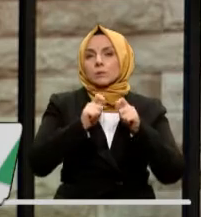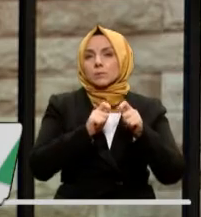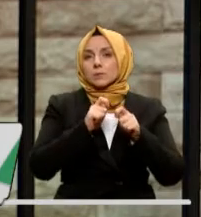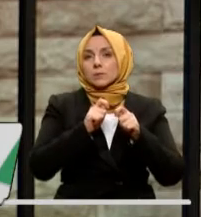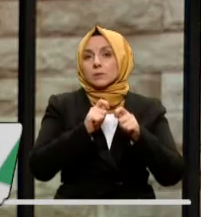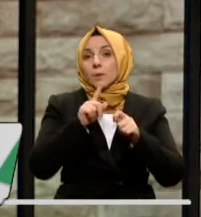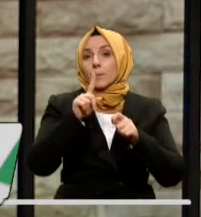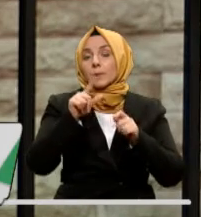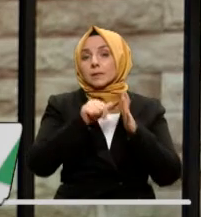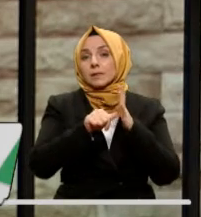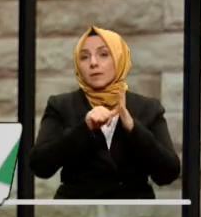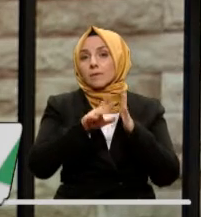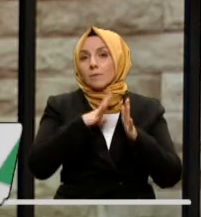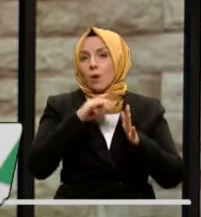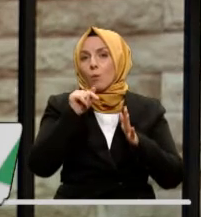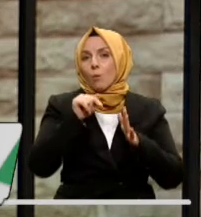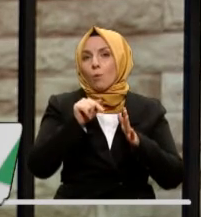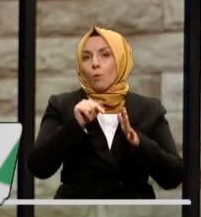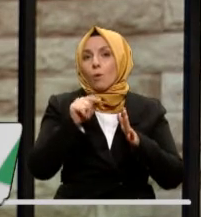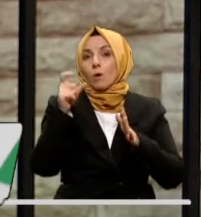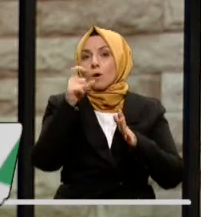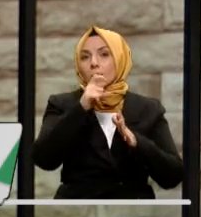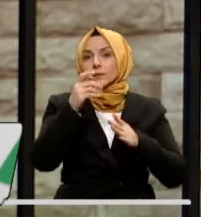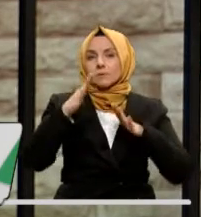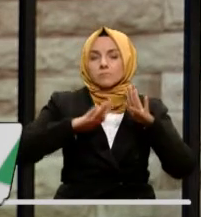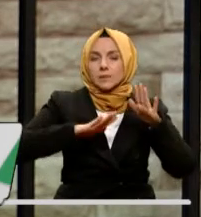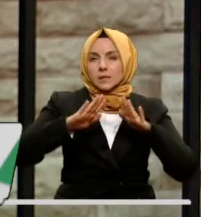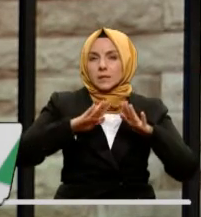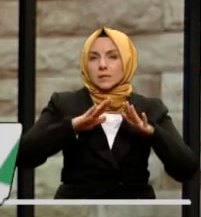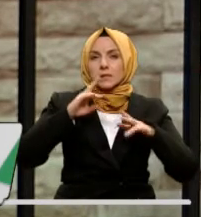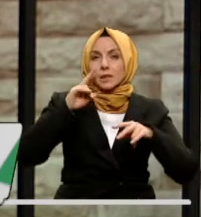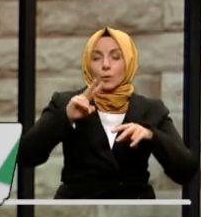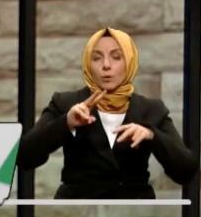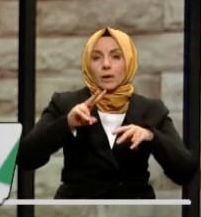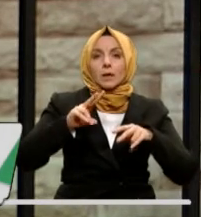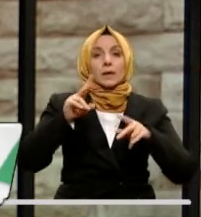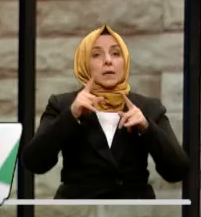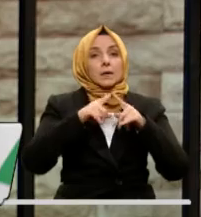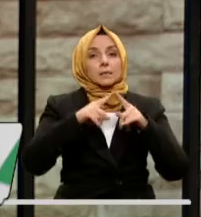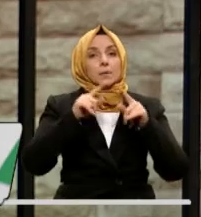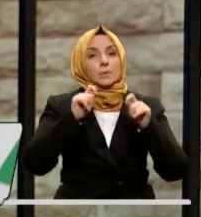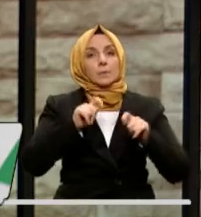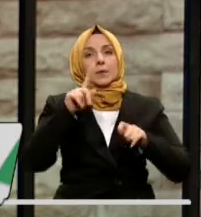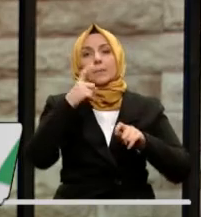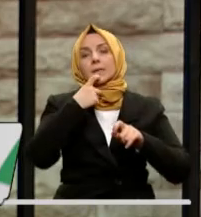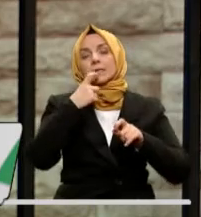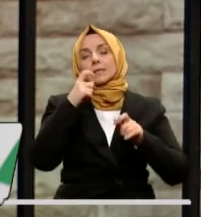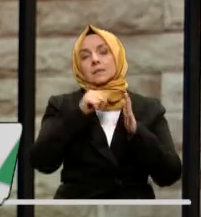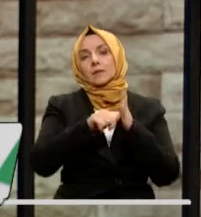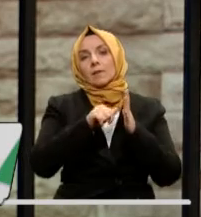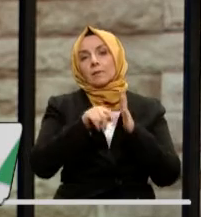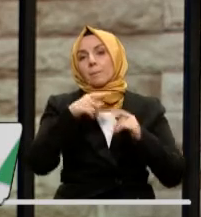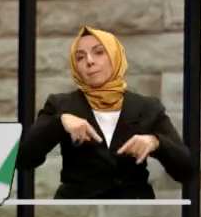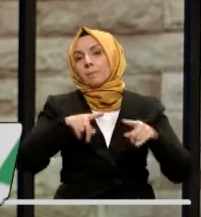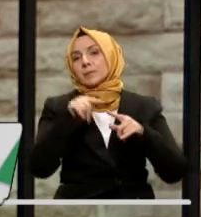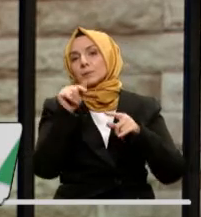bir takım var ki burada ayın hareketine göre hesaplanan yapılan bir yıllık takvim biz buna Hicri